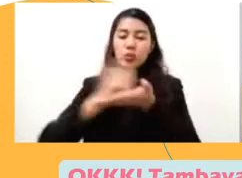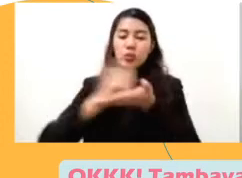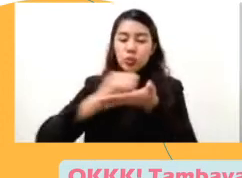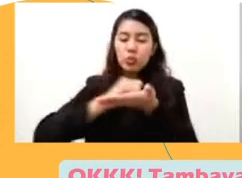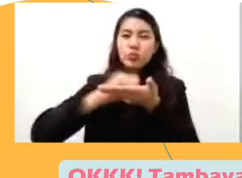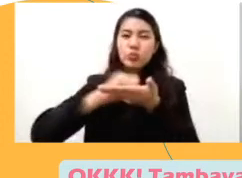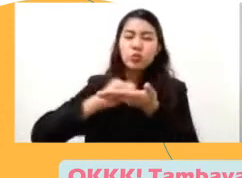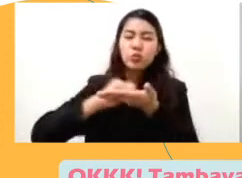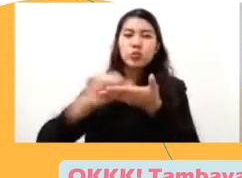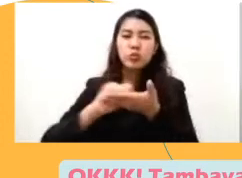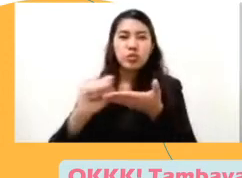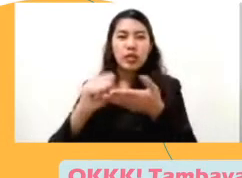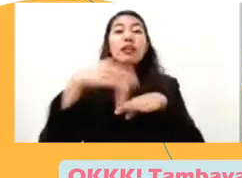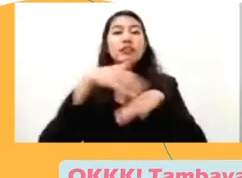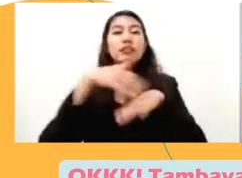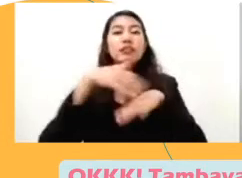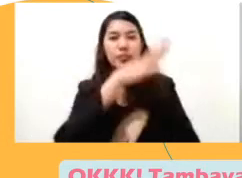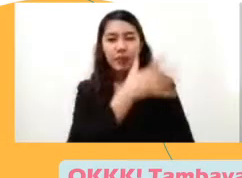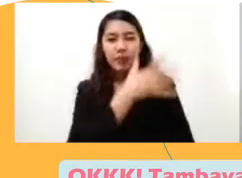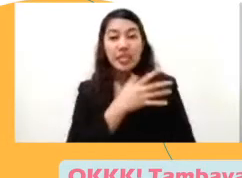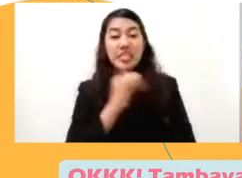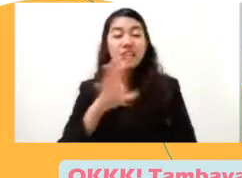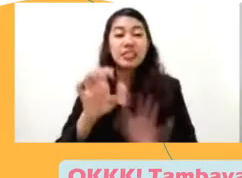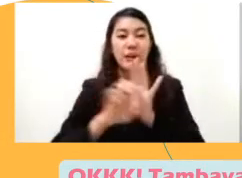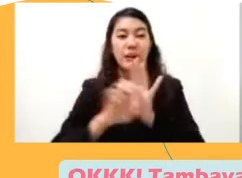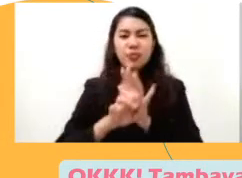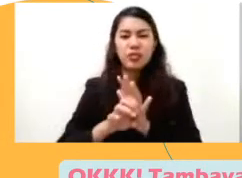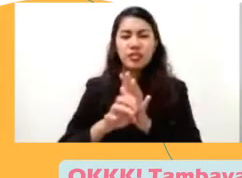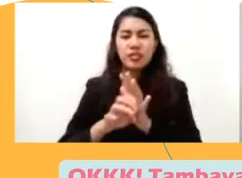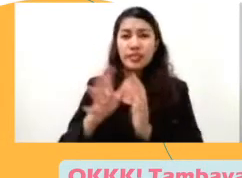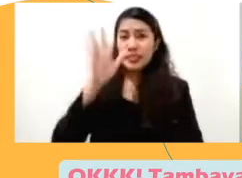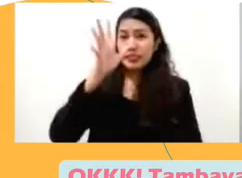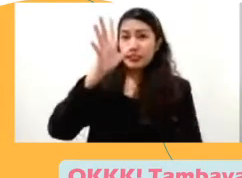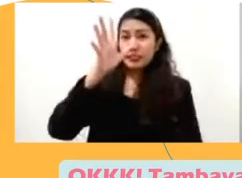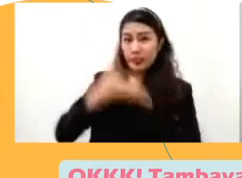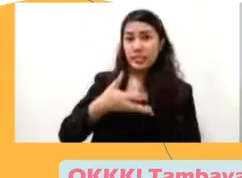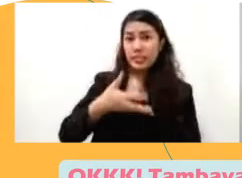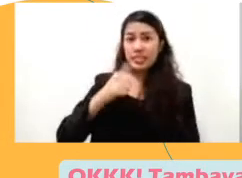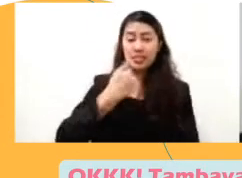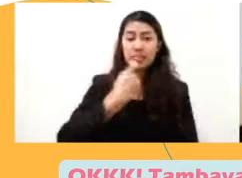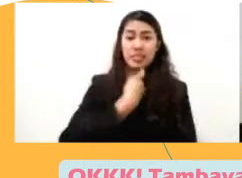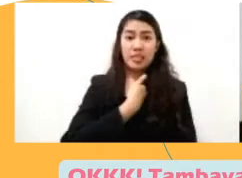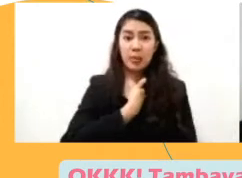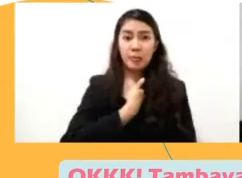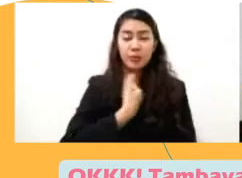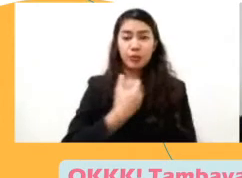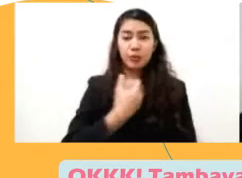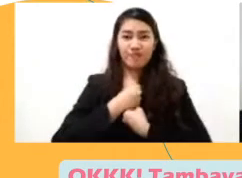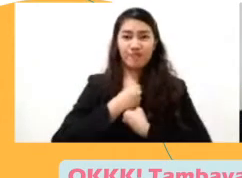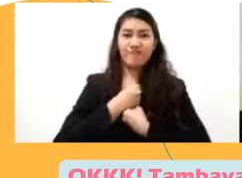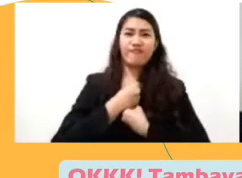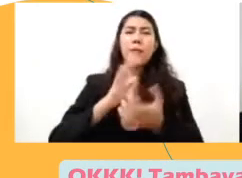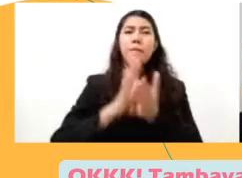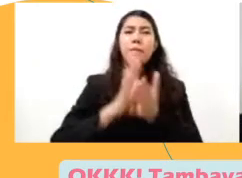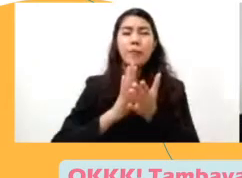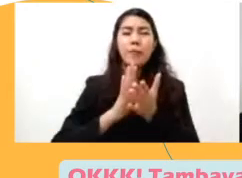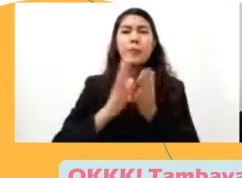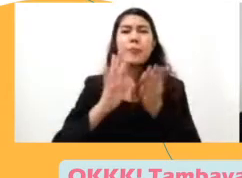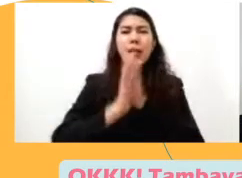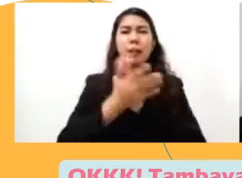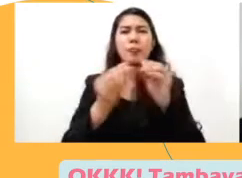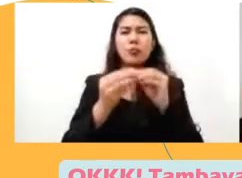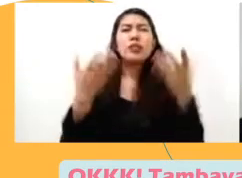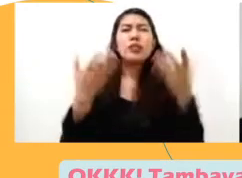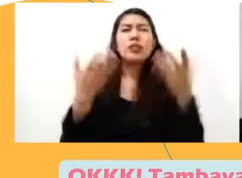hindi, no? Kapag kunwari, hinayaan lang natin siyang itago, mas mabigat, no? At hindi siya natatapos,